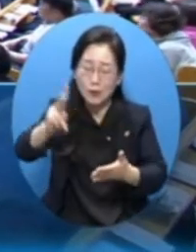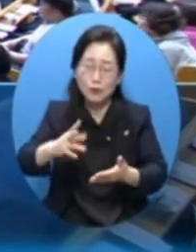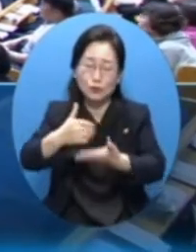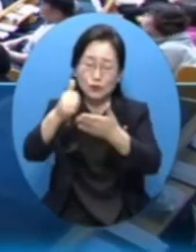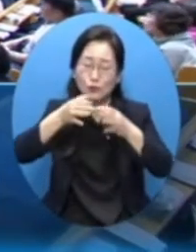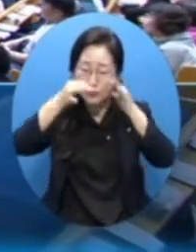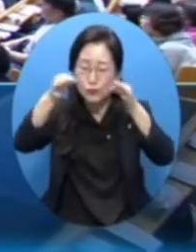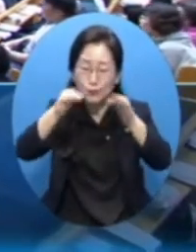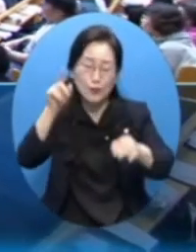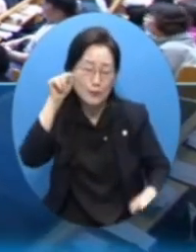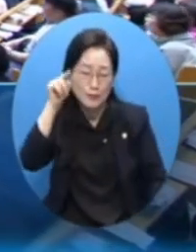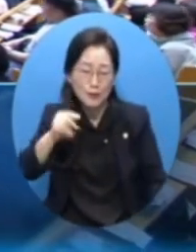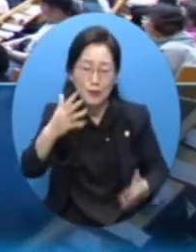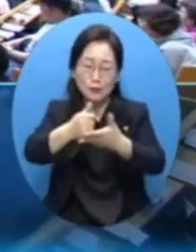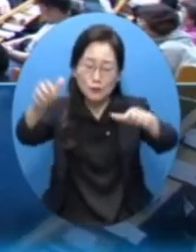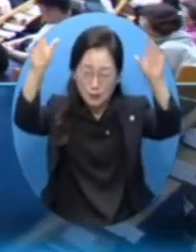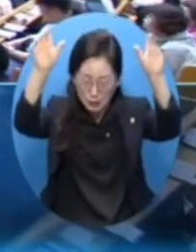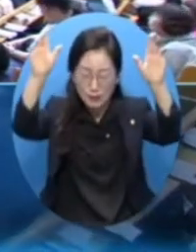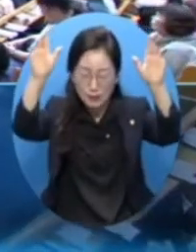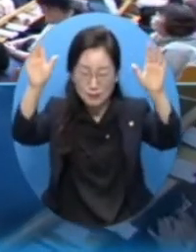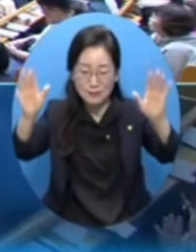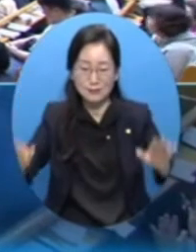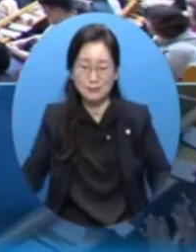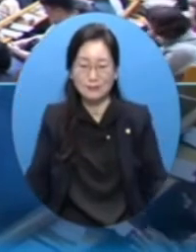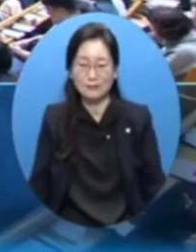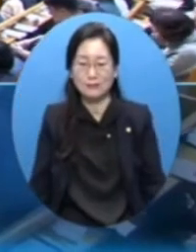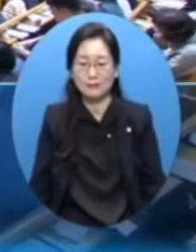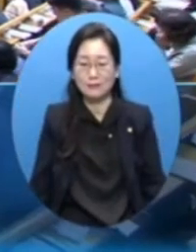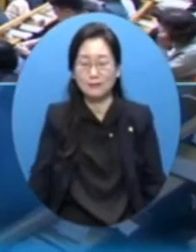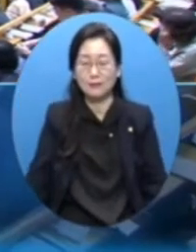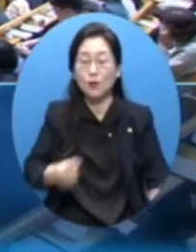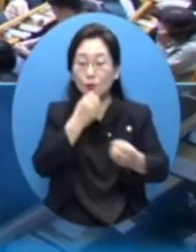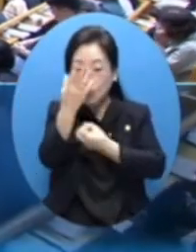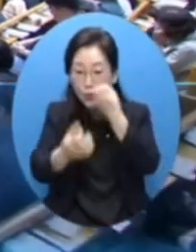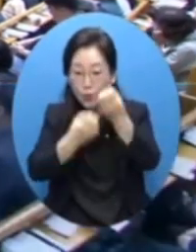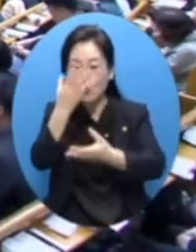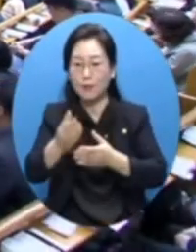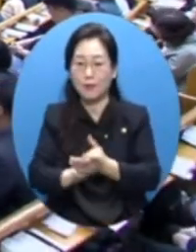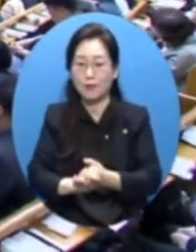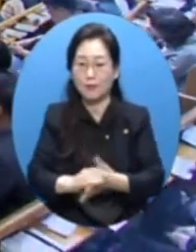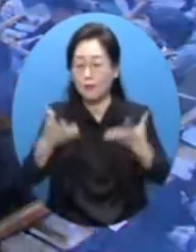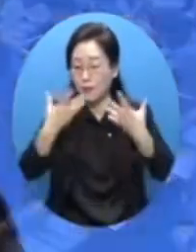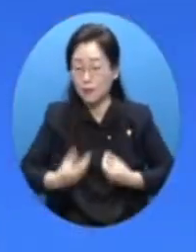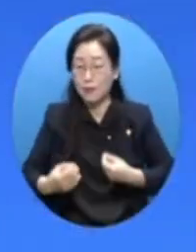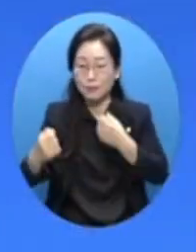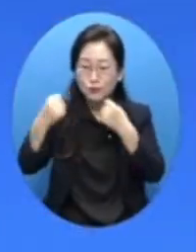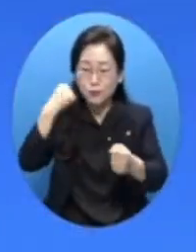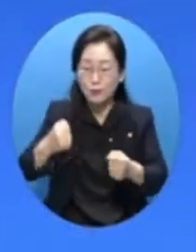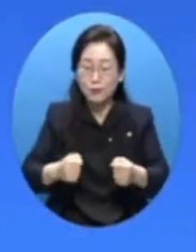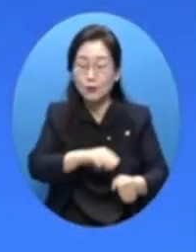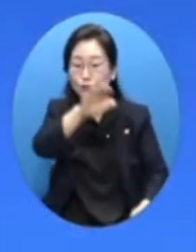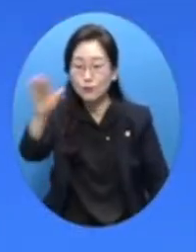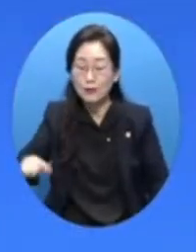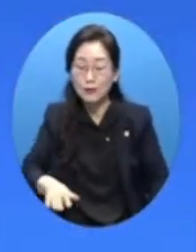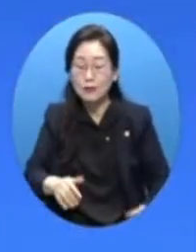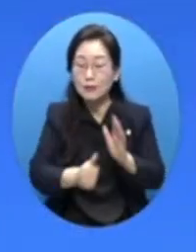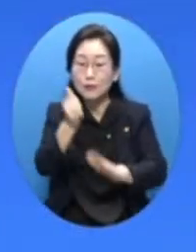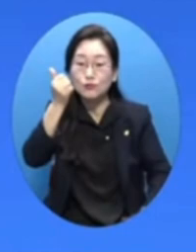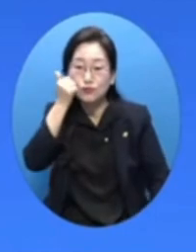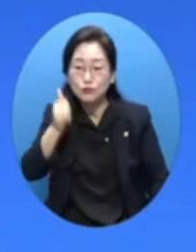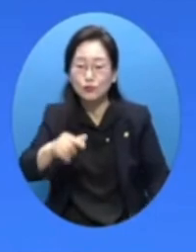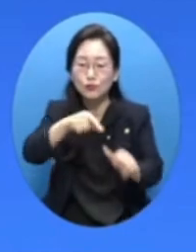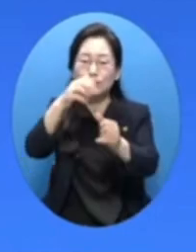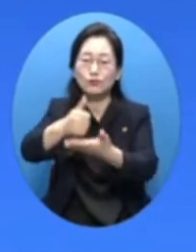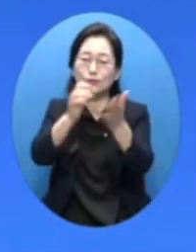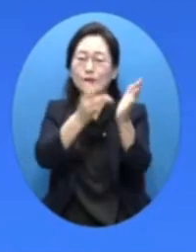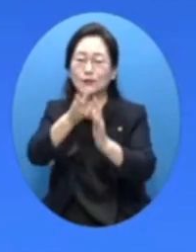향하여 나의 두 손을 들었나이다. 이렇게 고백하고 있습니다. 절망 중에 유일한 희망은 우리의 구세주